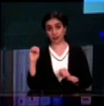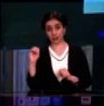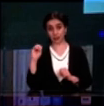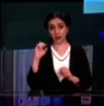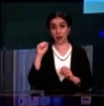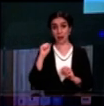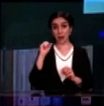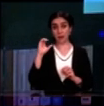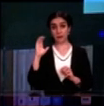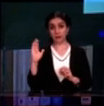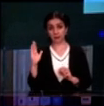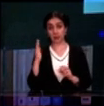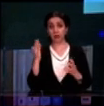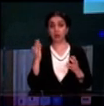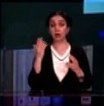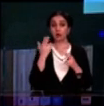AB. Ya'ni